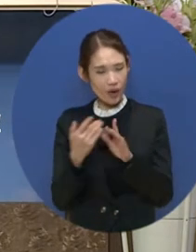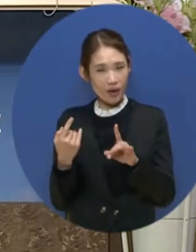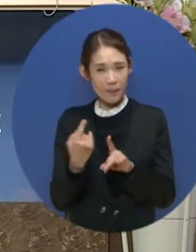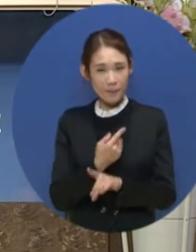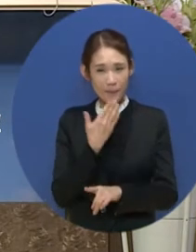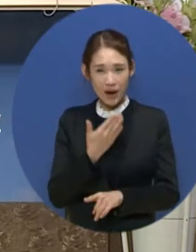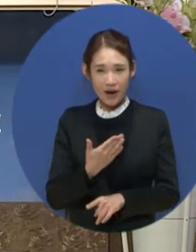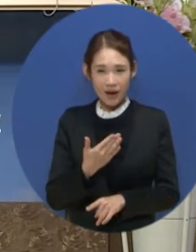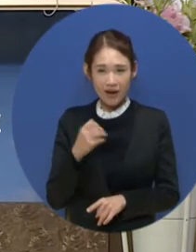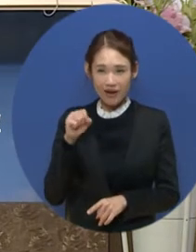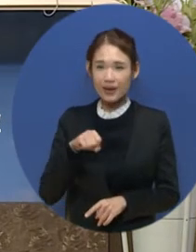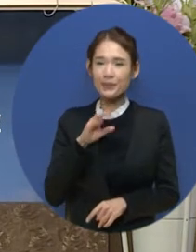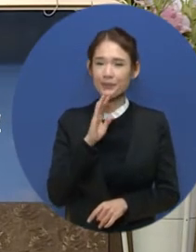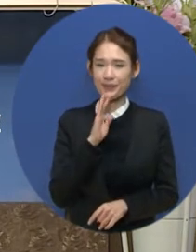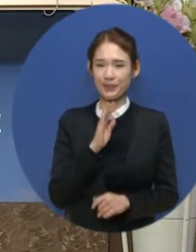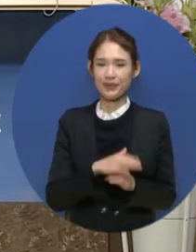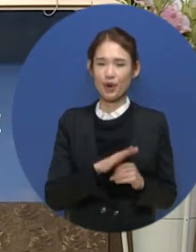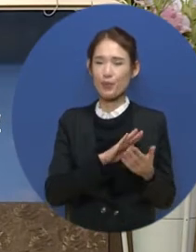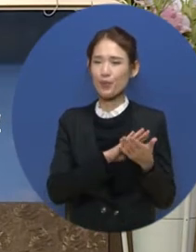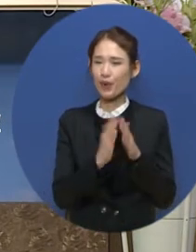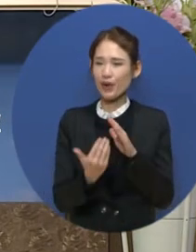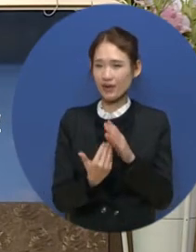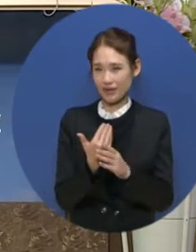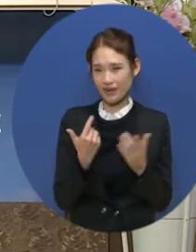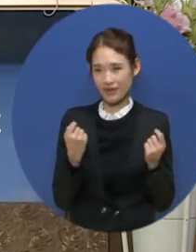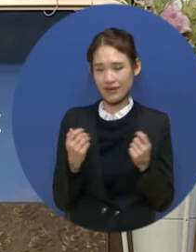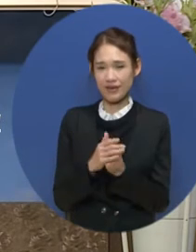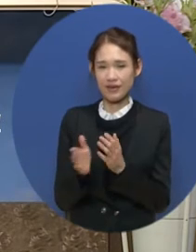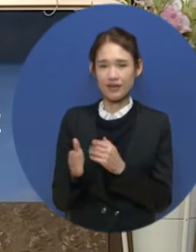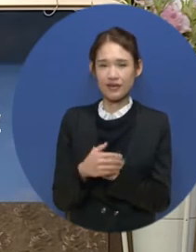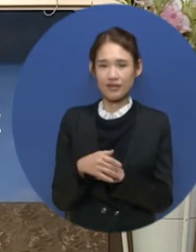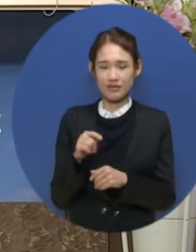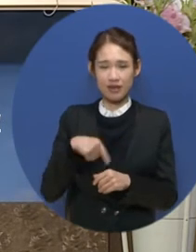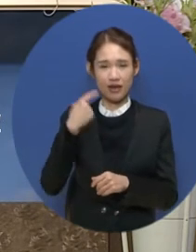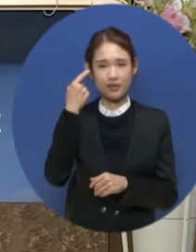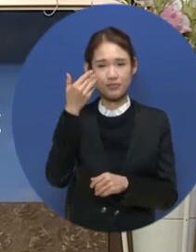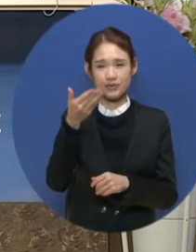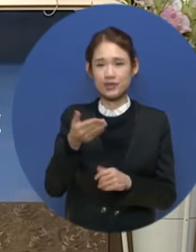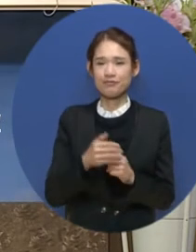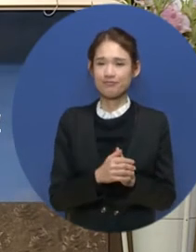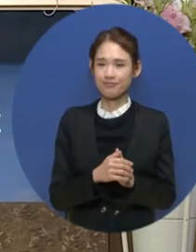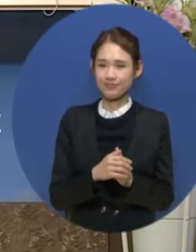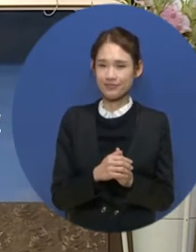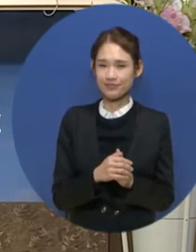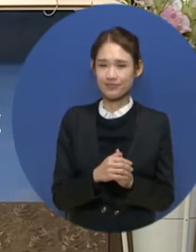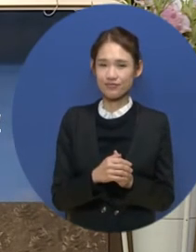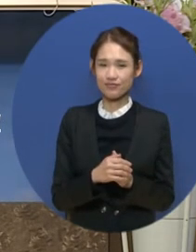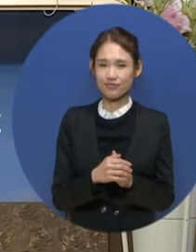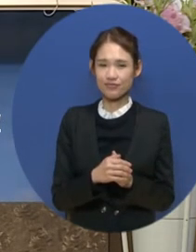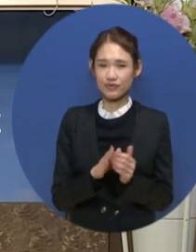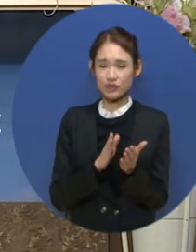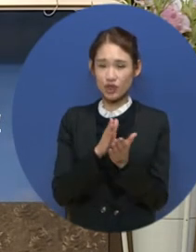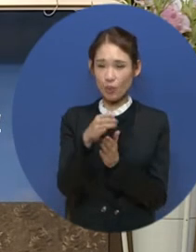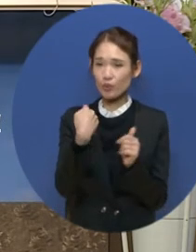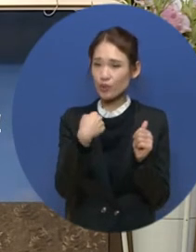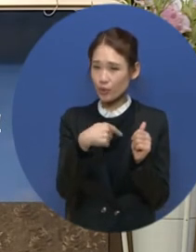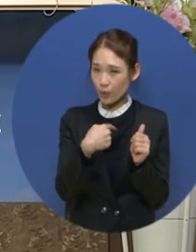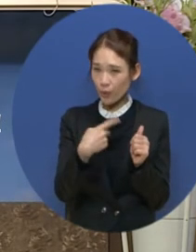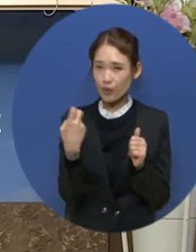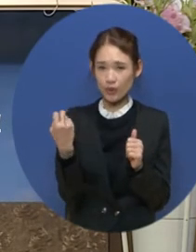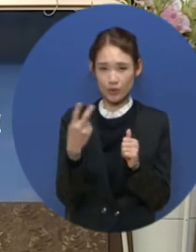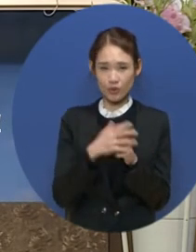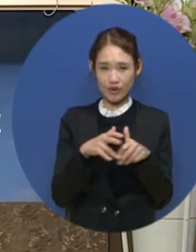하시고요 아 변화 생긴거죠 4 그래 이제 다음 질문으로 넘어가 보면 이런 전문교육 뿐만 아니라